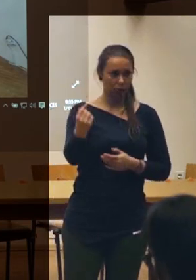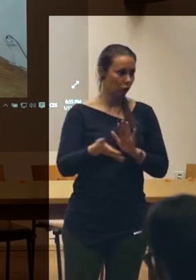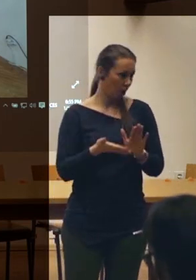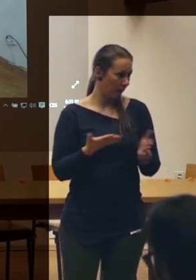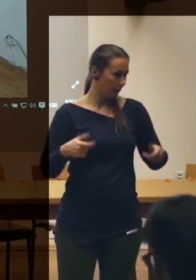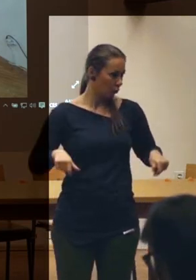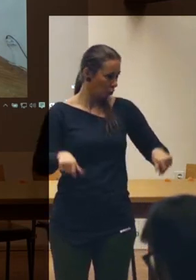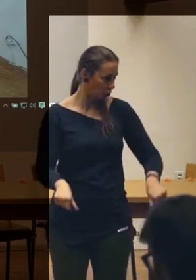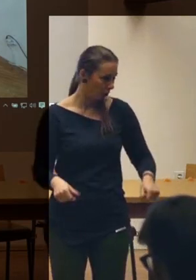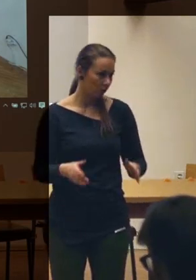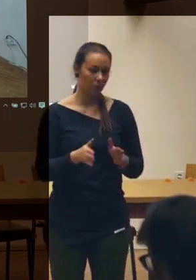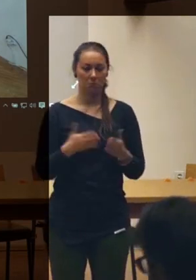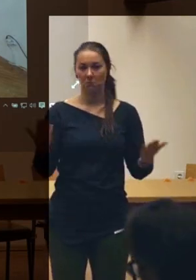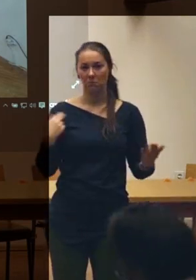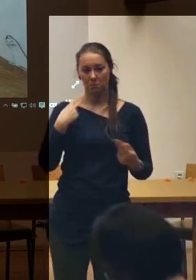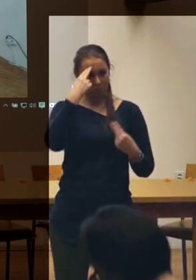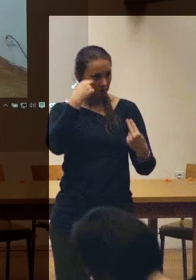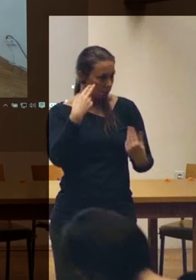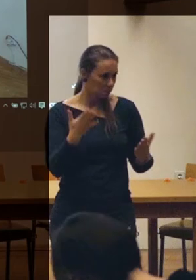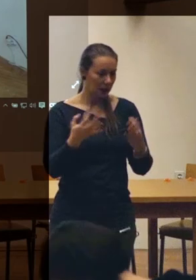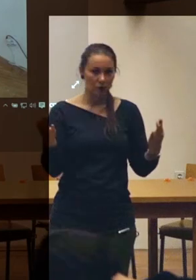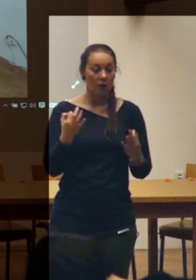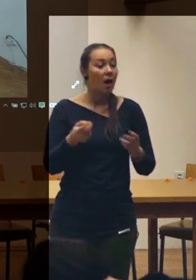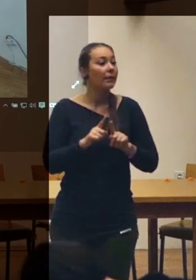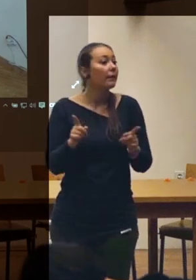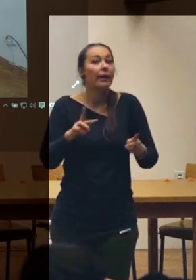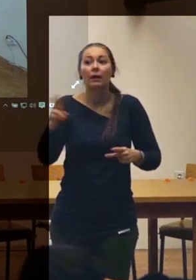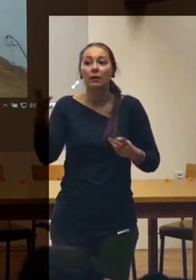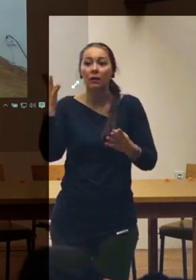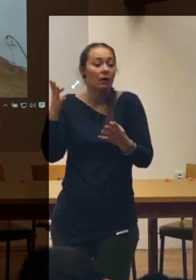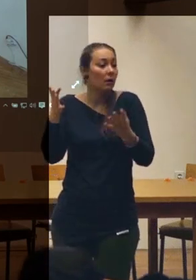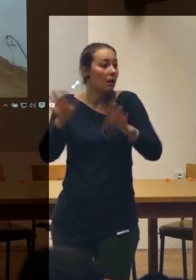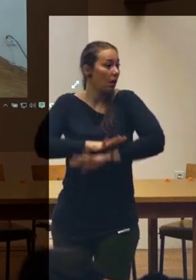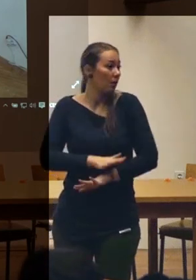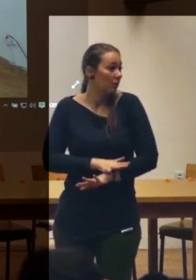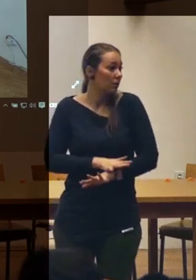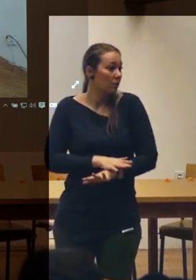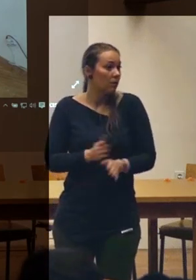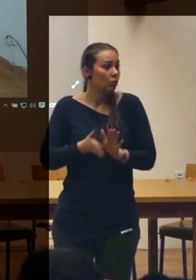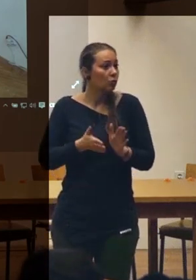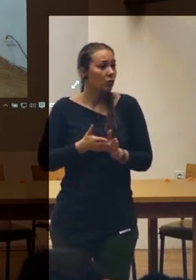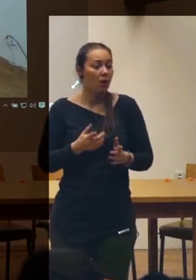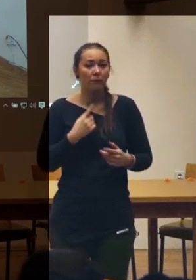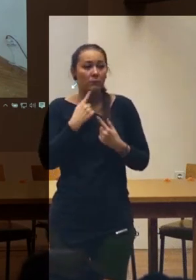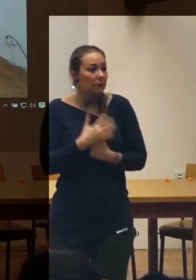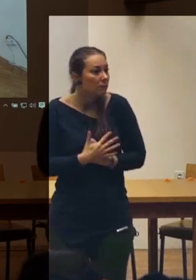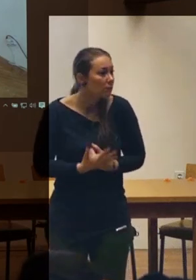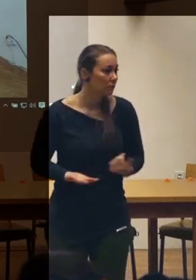alebo neviem, je viditeľné, ale môže byť aj neviditeľné, to znamená, že má nejakú nervové